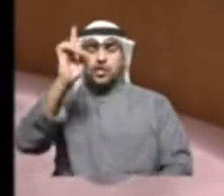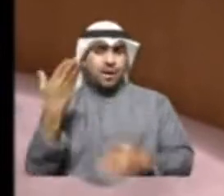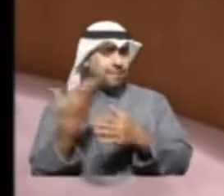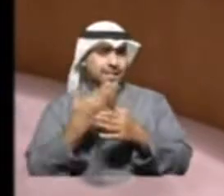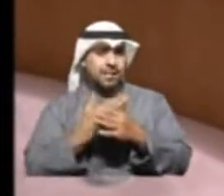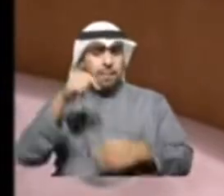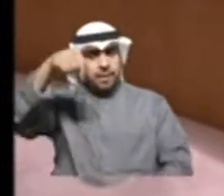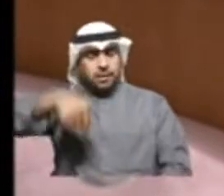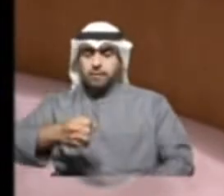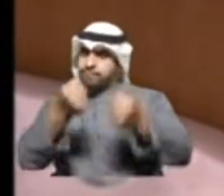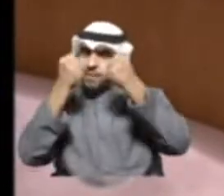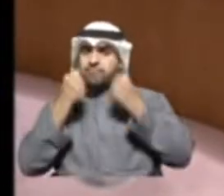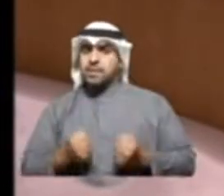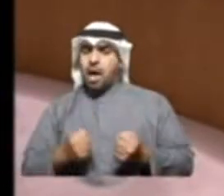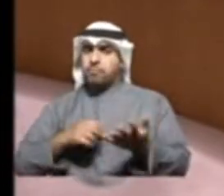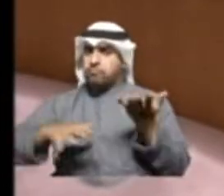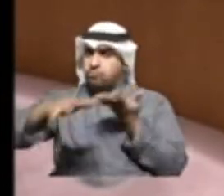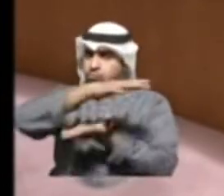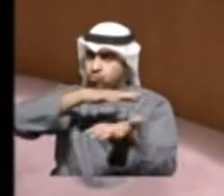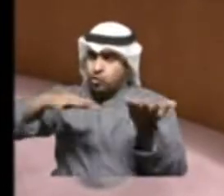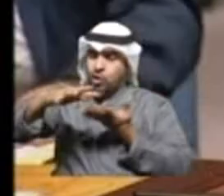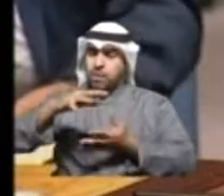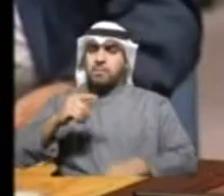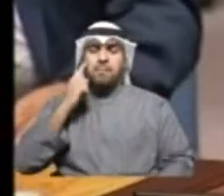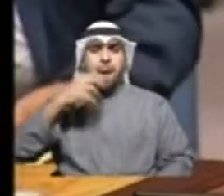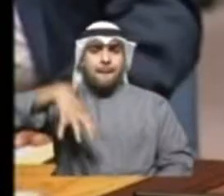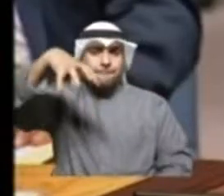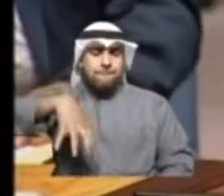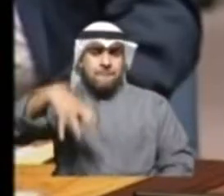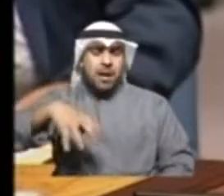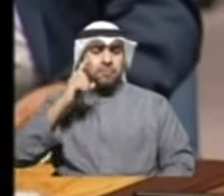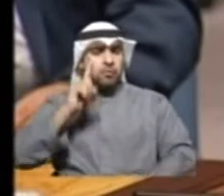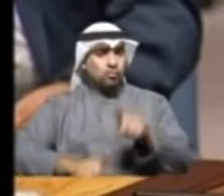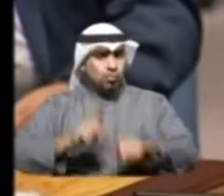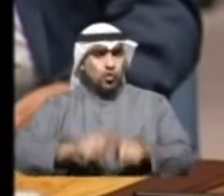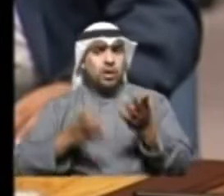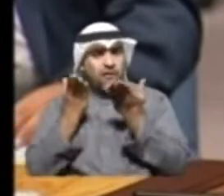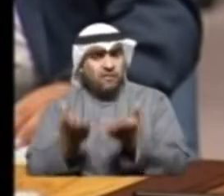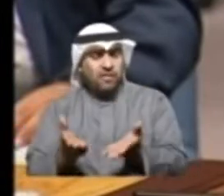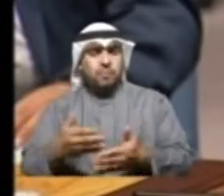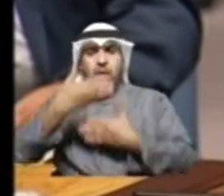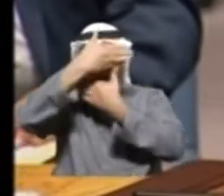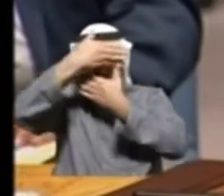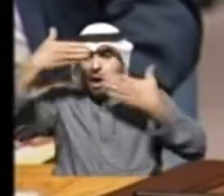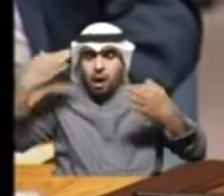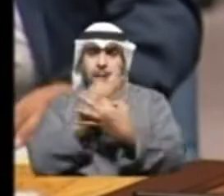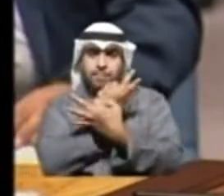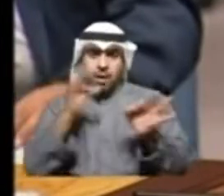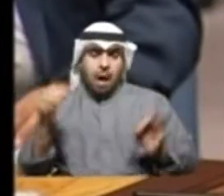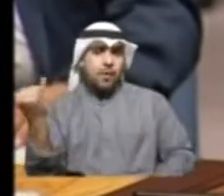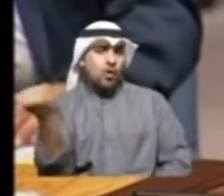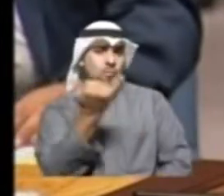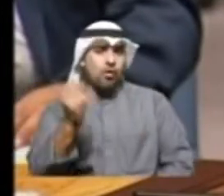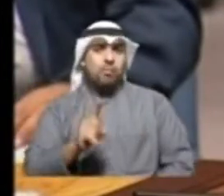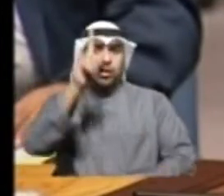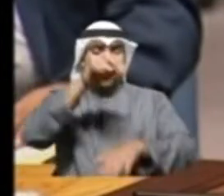جمة وتطلعات عربية ودولية مبنية على سمعة الكويت المميزة في الحرص على بسط السلم